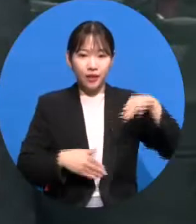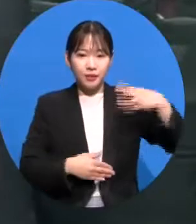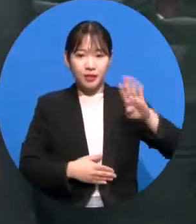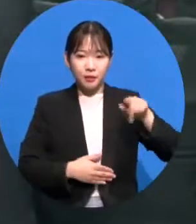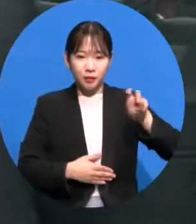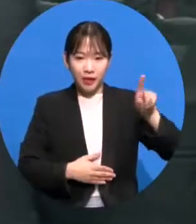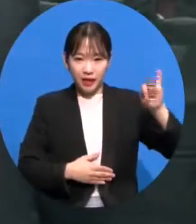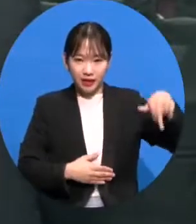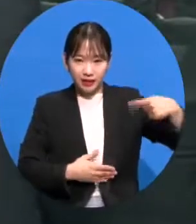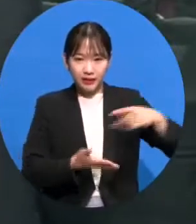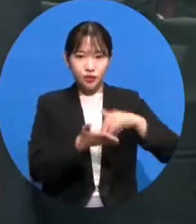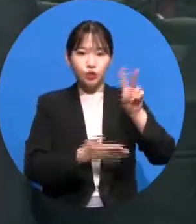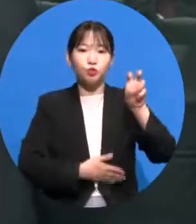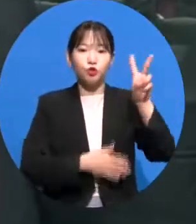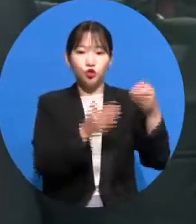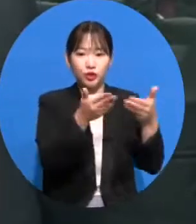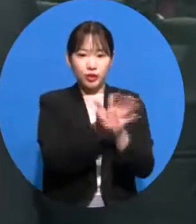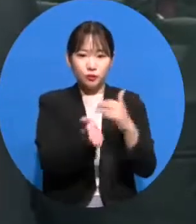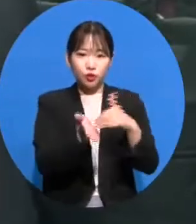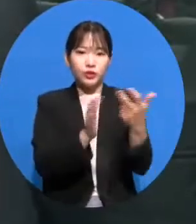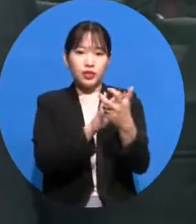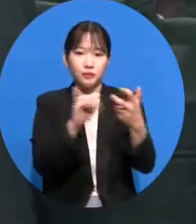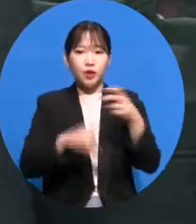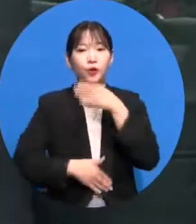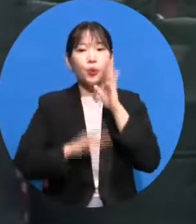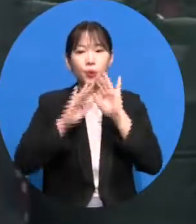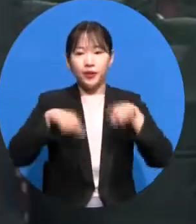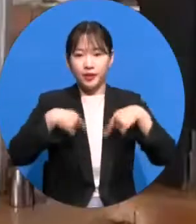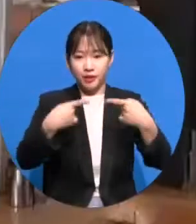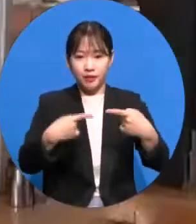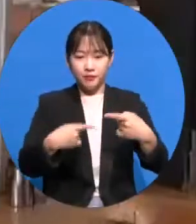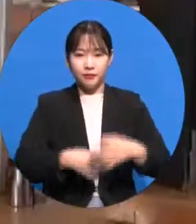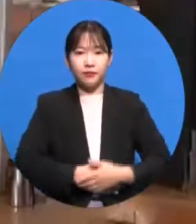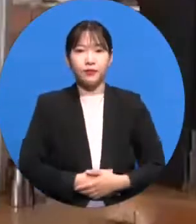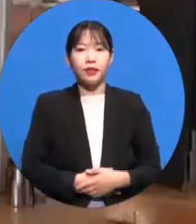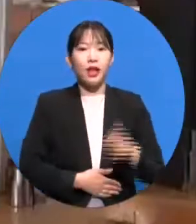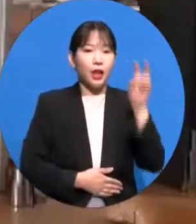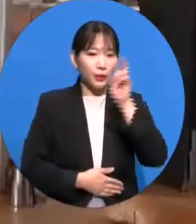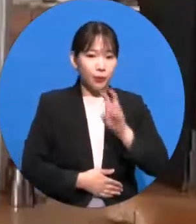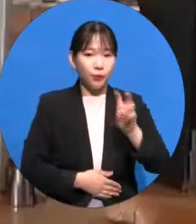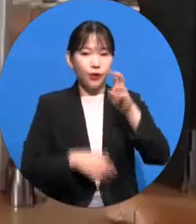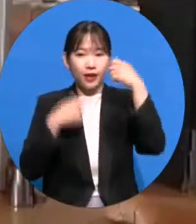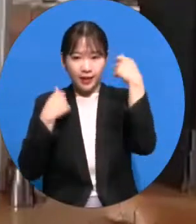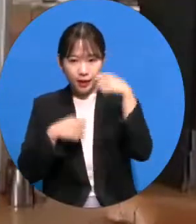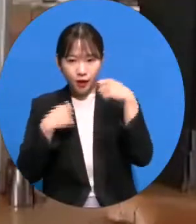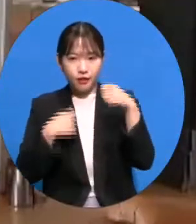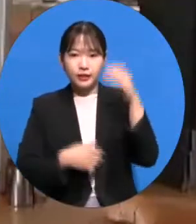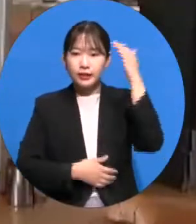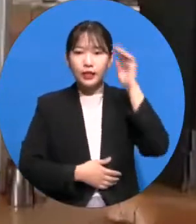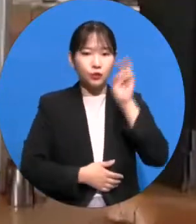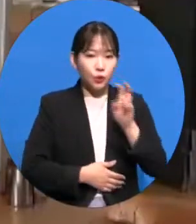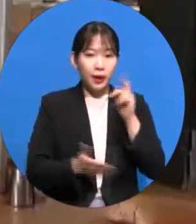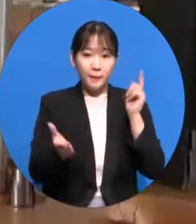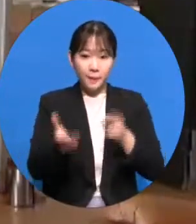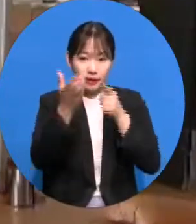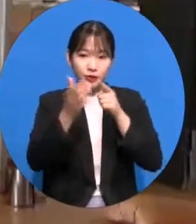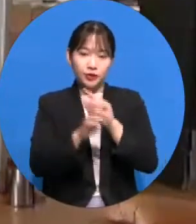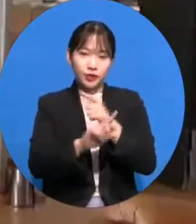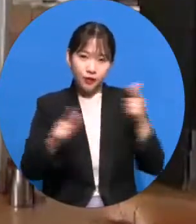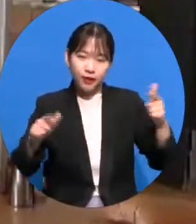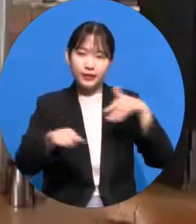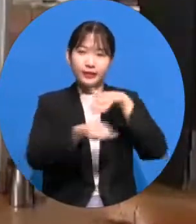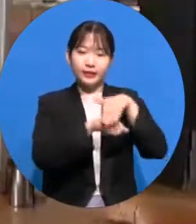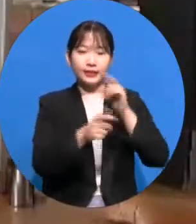실버마이크에는 22개 팀, 70여 명의 어르신들이 참여하게 됩니다. 노래와 연극, 국악과 마술 등 주제와